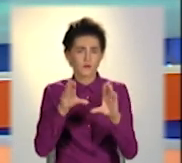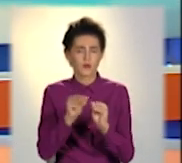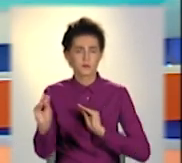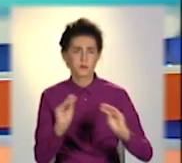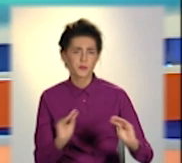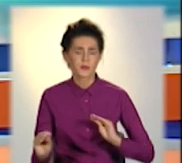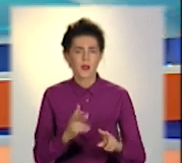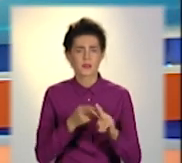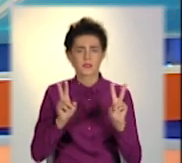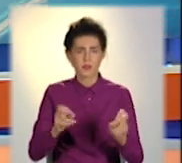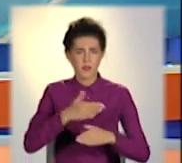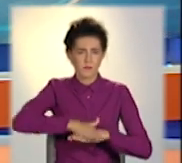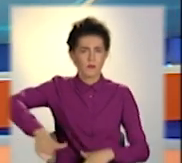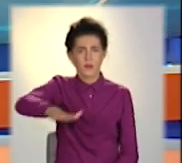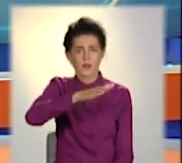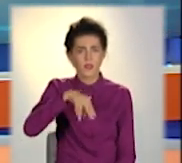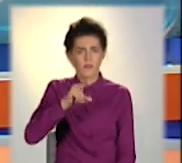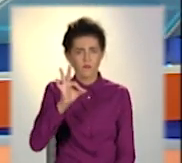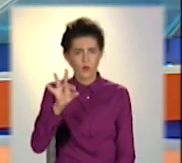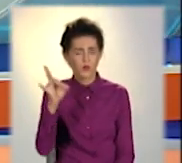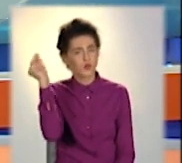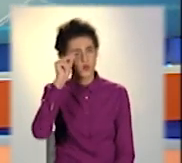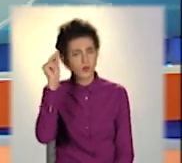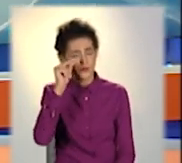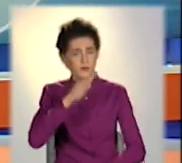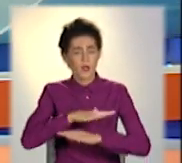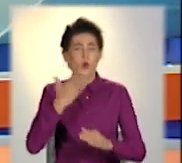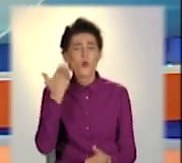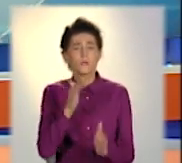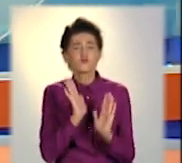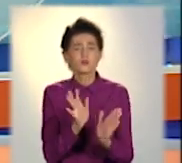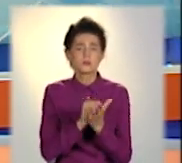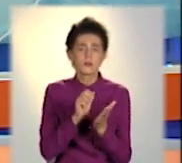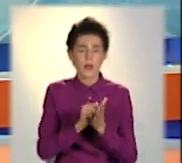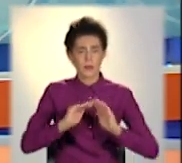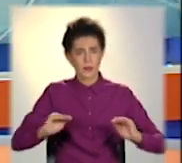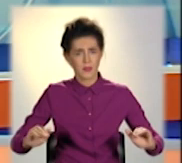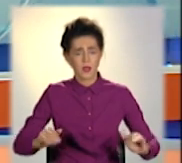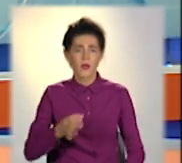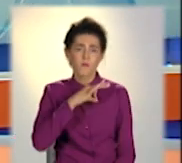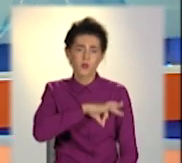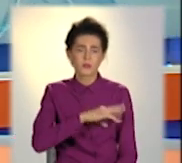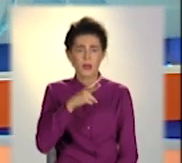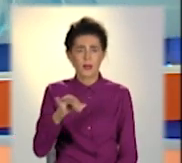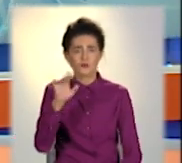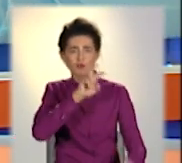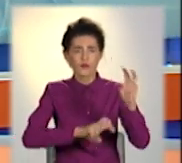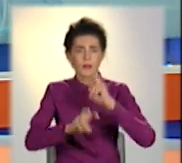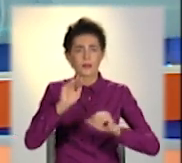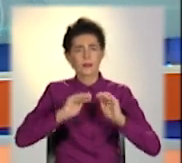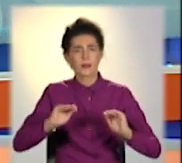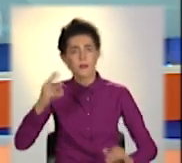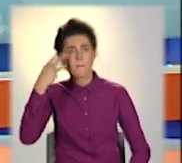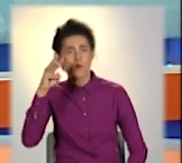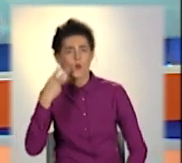облаштували прямо на подвір'ях навчальних закладів. Коли займатимуться підлітки та чи варто чекати дітям на